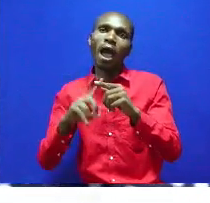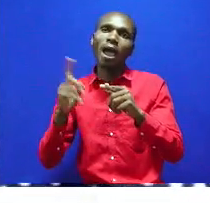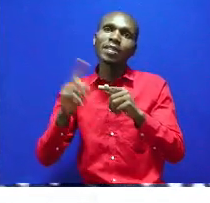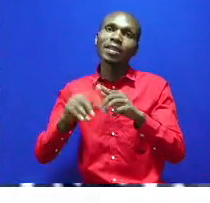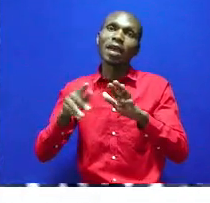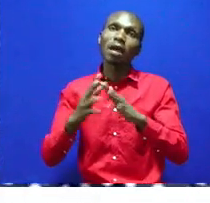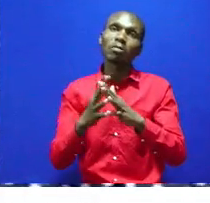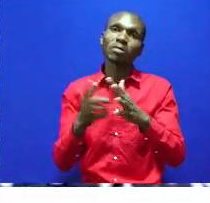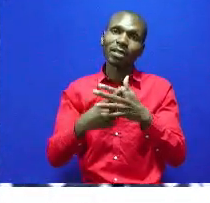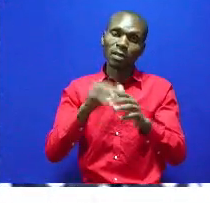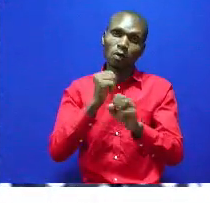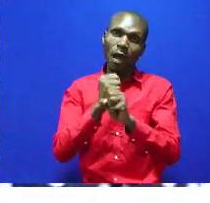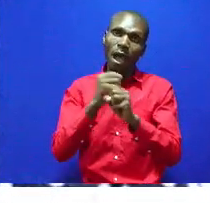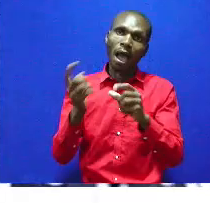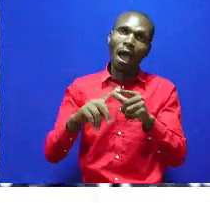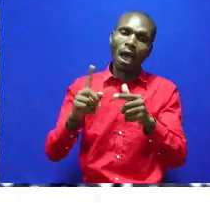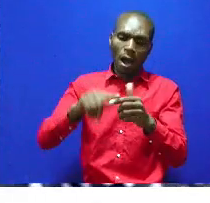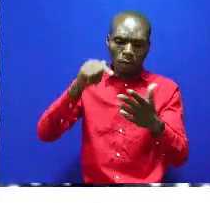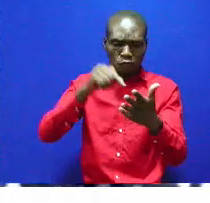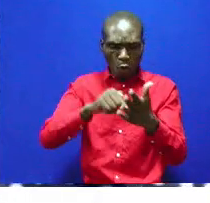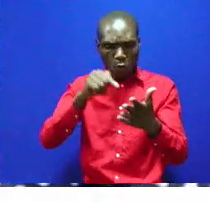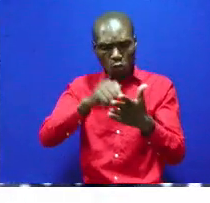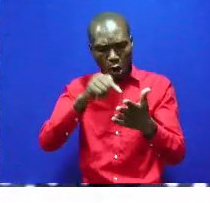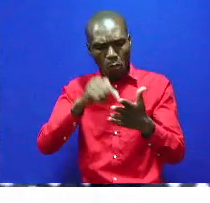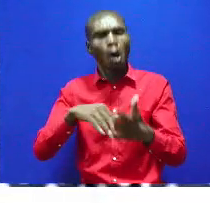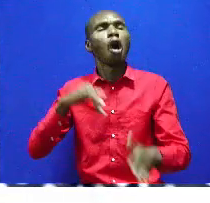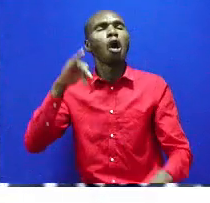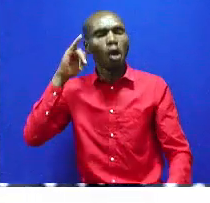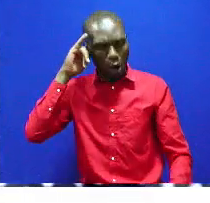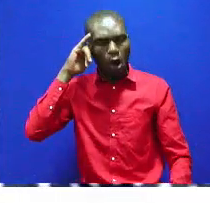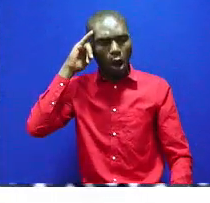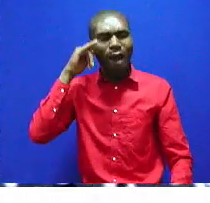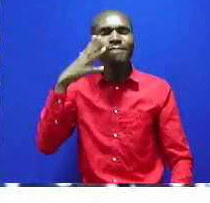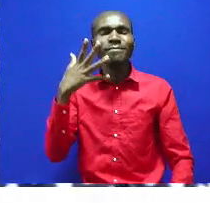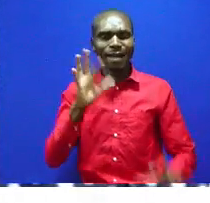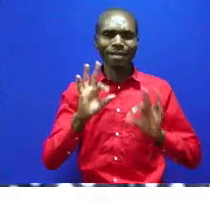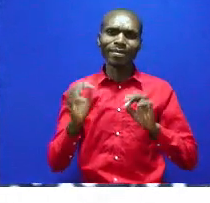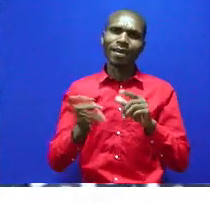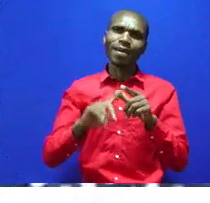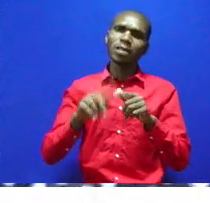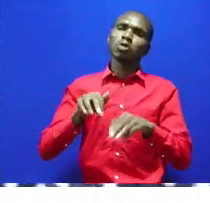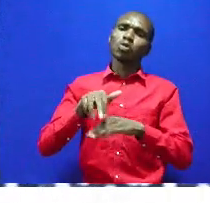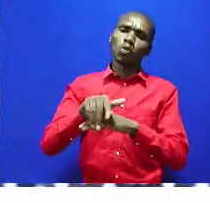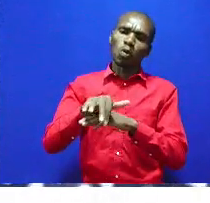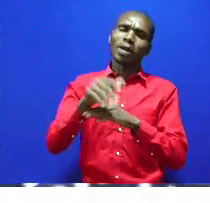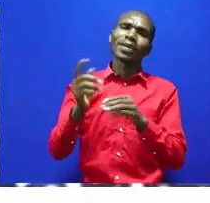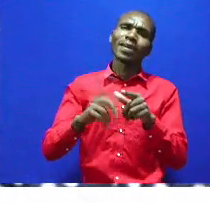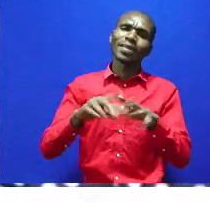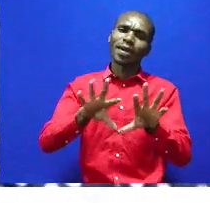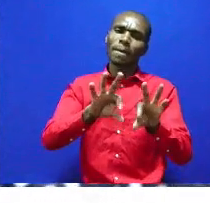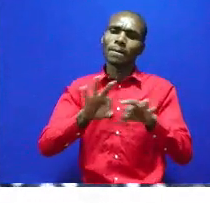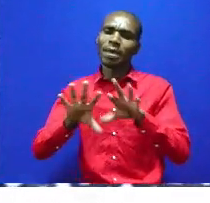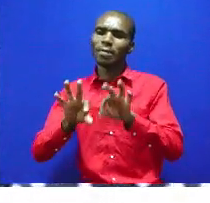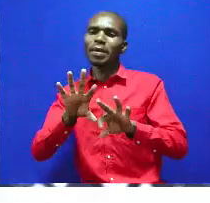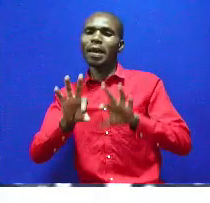igwire vintogete, nga muakere simi, nga tevi ntivitalivi ya. Manuale wetaga kiogoro au